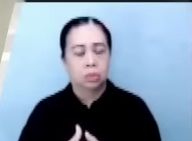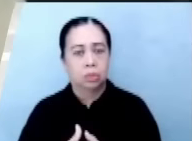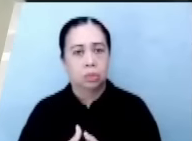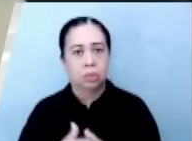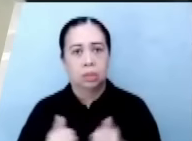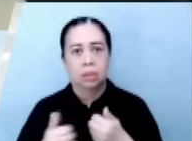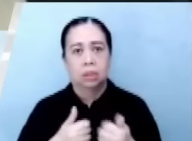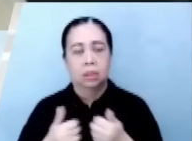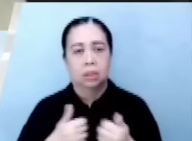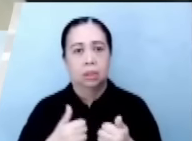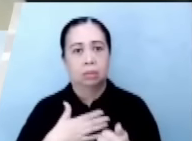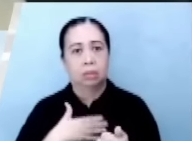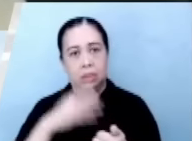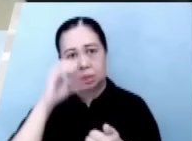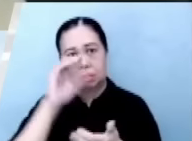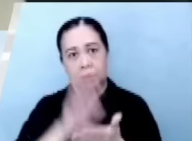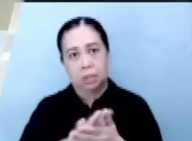ko,